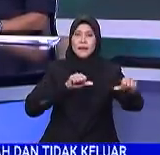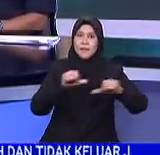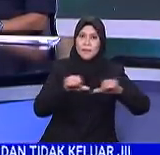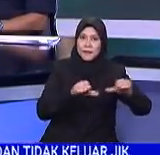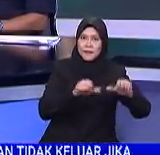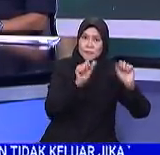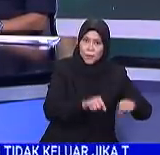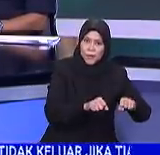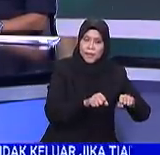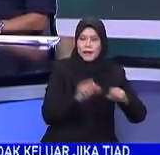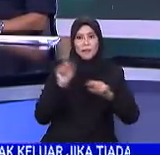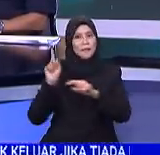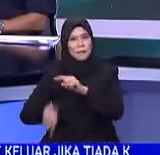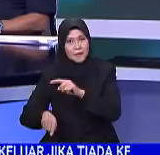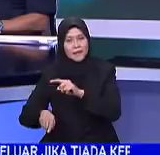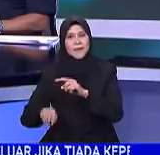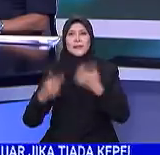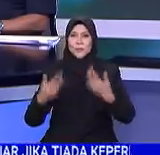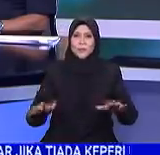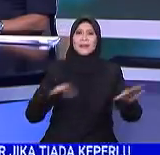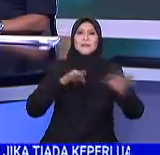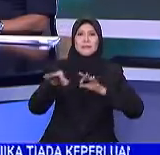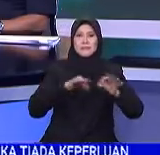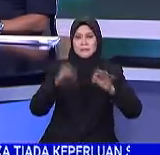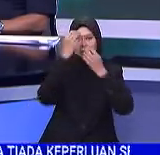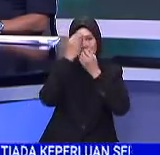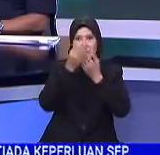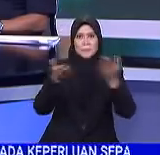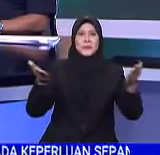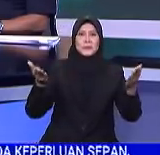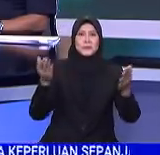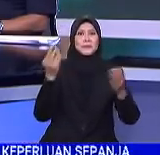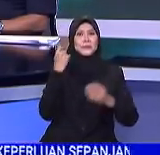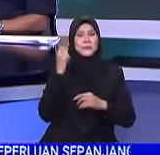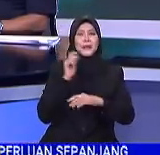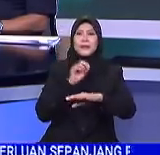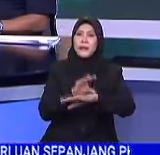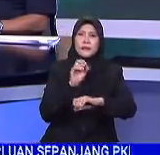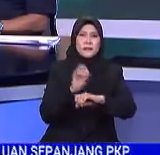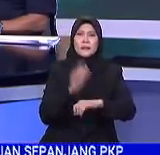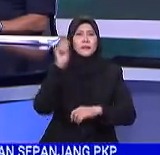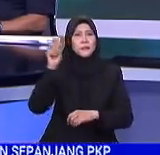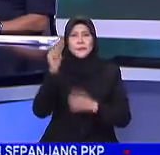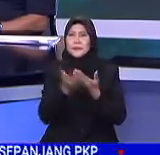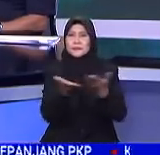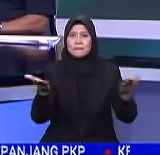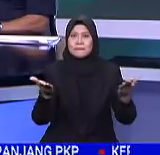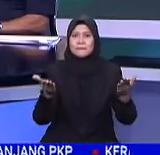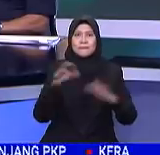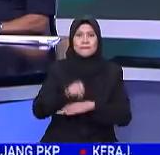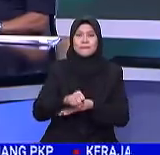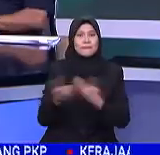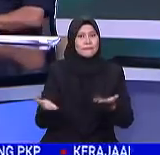yang dibenarkan dan tidak dibenarkan juga sudah diumumkan. Nasihat tuan kepada yang menonton pada malam